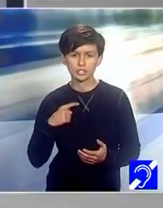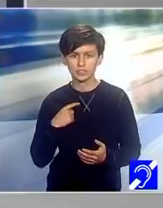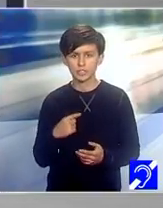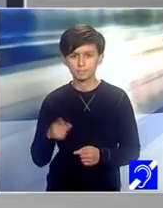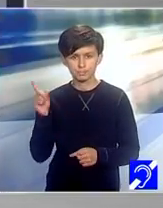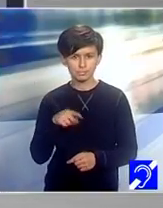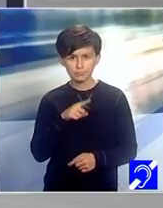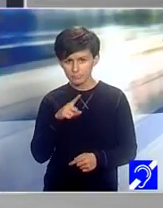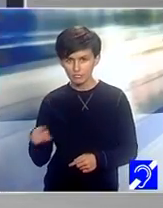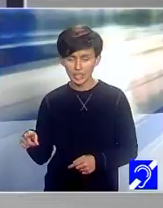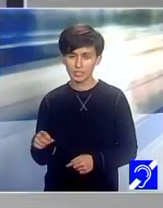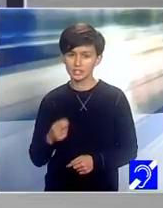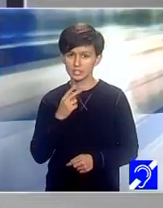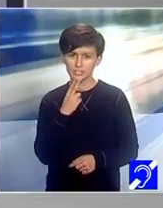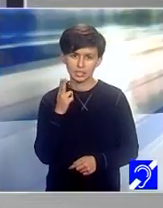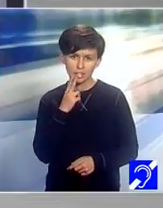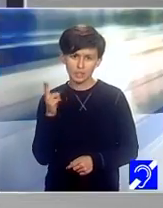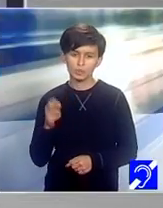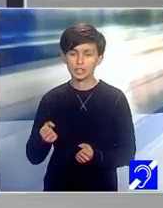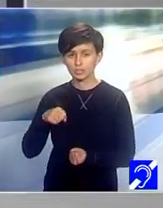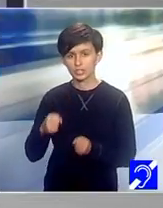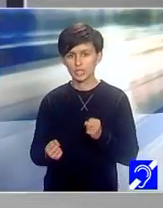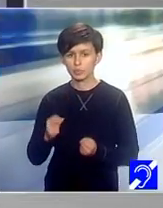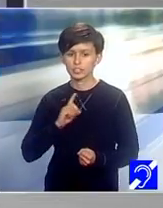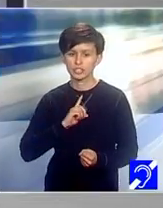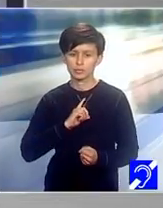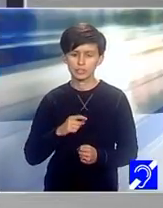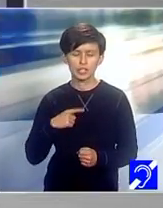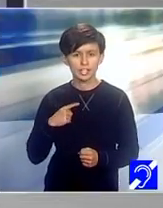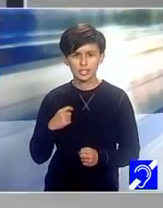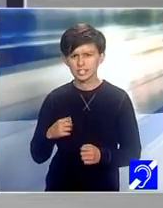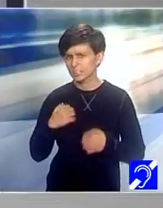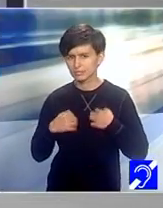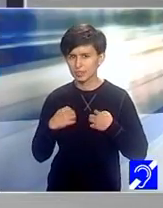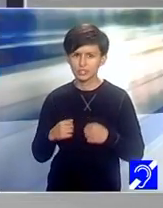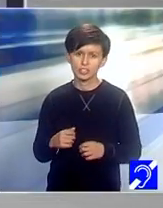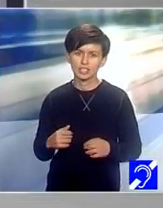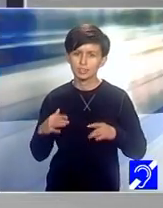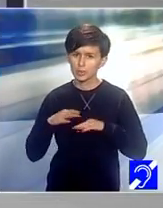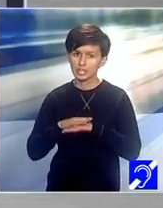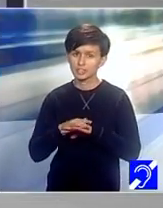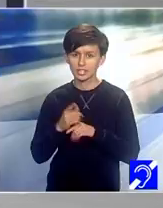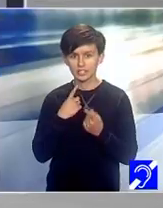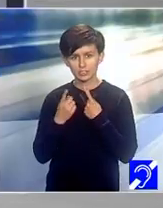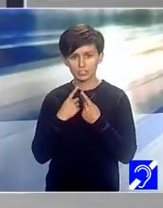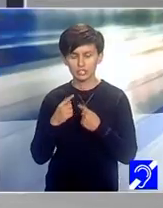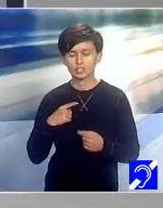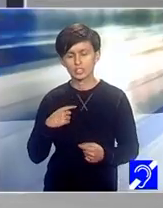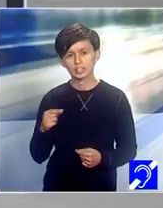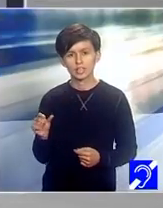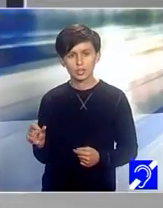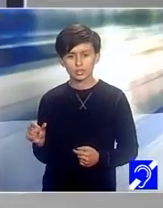condiții și în mașinile personale. Deja ai mare agitație pe rețele sociale, în alte medii. E un subiect care va face